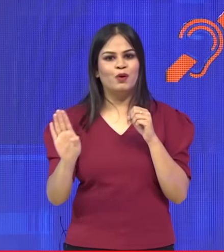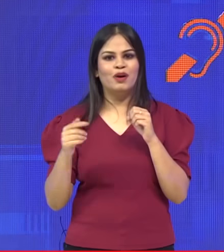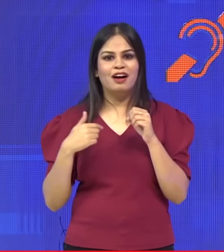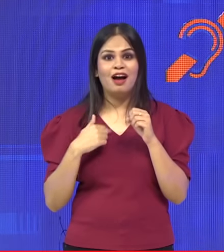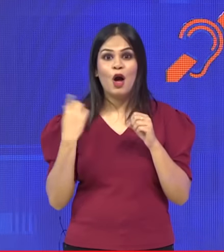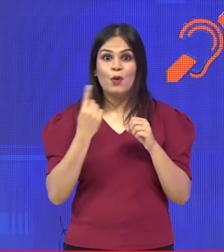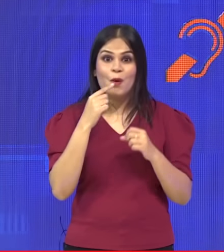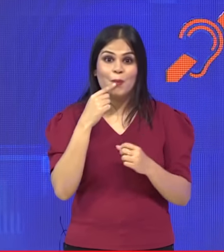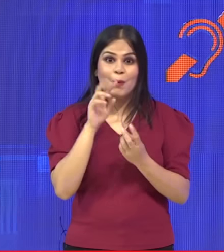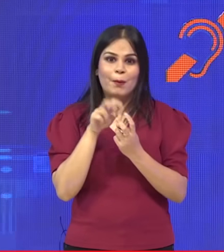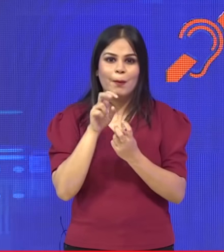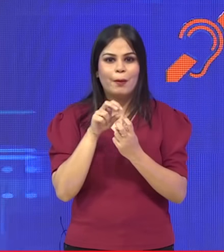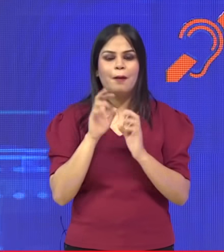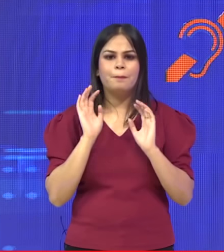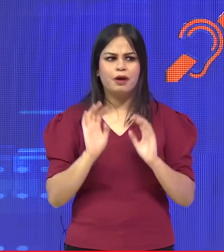ओनली लिपस्टिक